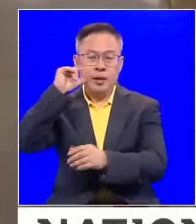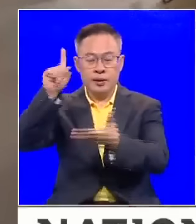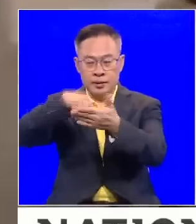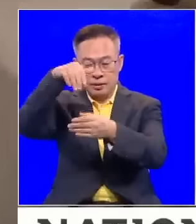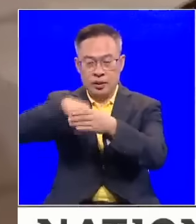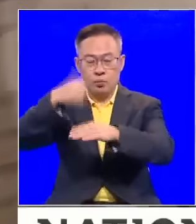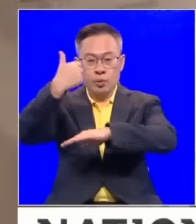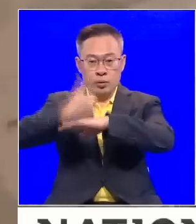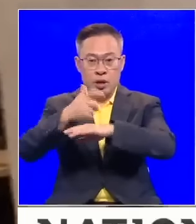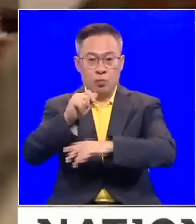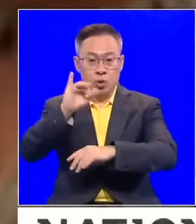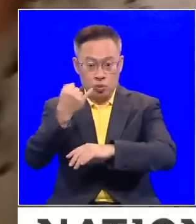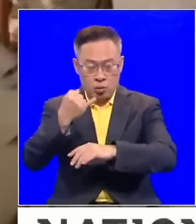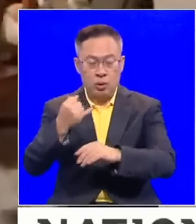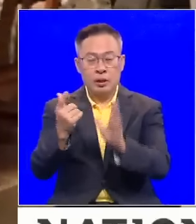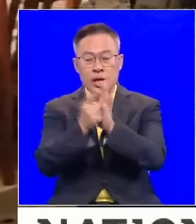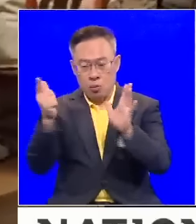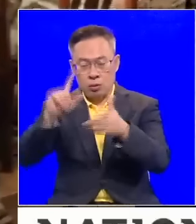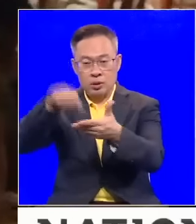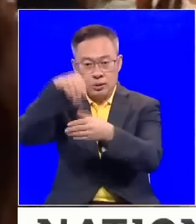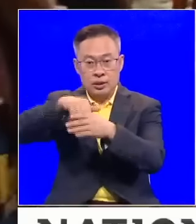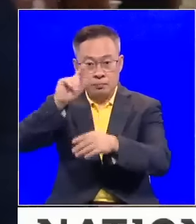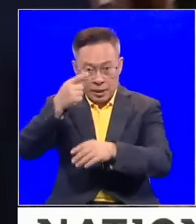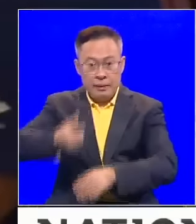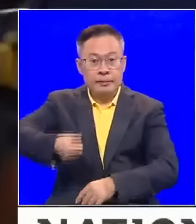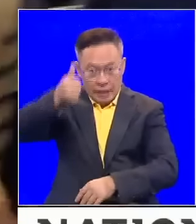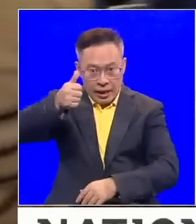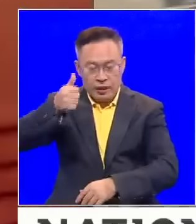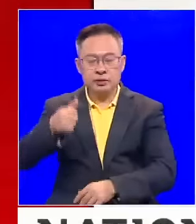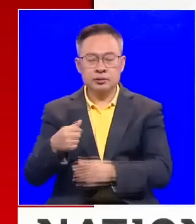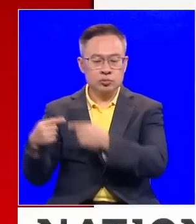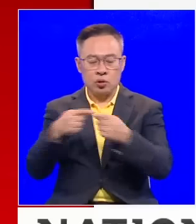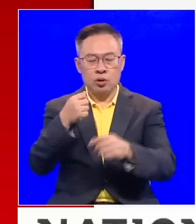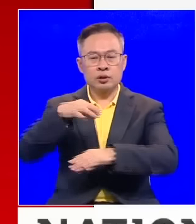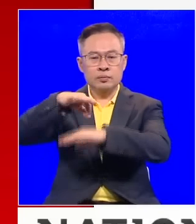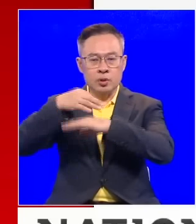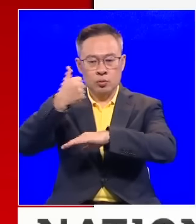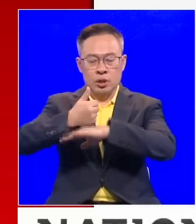าแชมป์ไว้ได้อีกสมัยนึงค่ะคะแนนมาเป็นอันดับ1เลยนะคะ